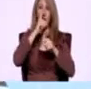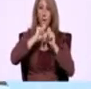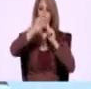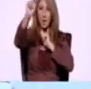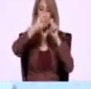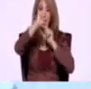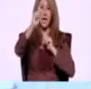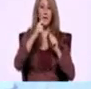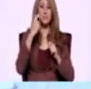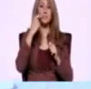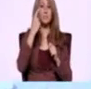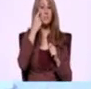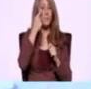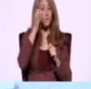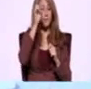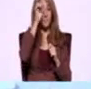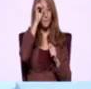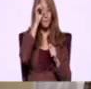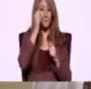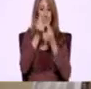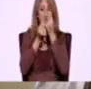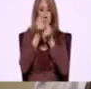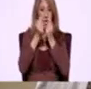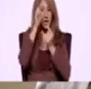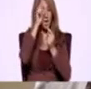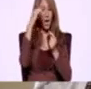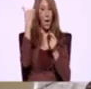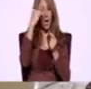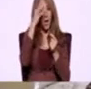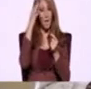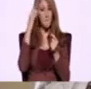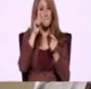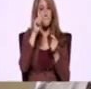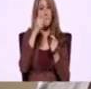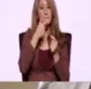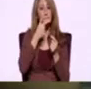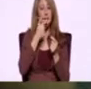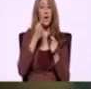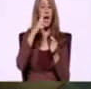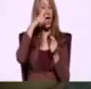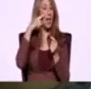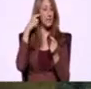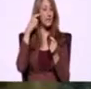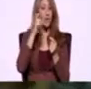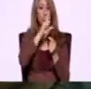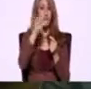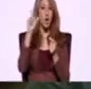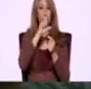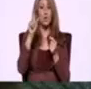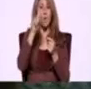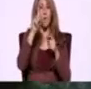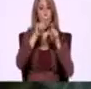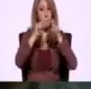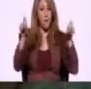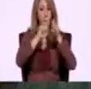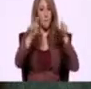5 حالات زرع قرنية و60 حالة لعمليات المياه البيضاء والزرقاء شهريا، وكذلك توصيل 100 وصلة